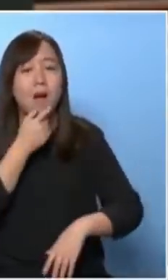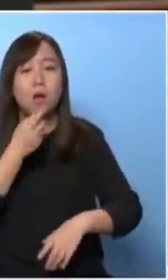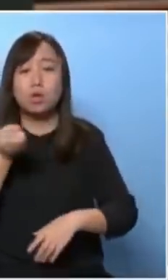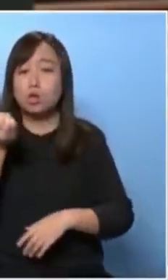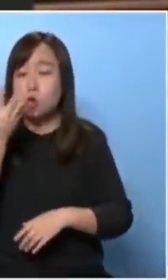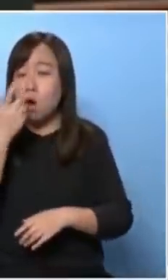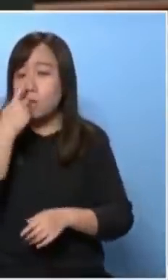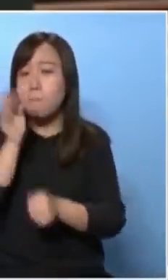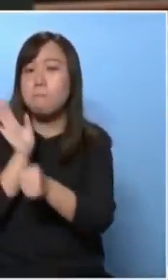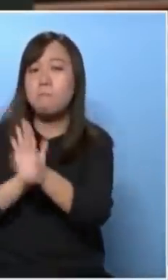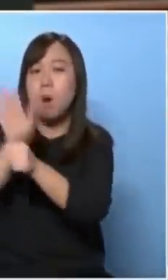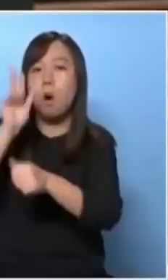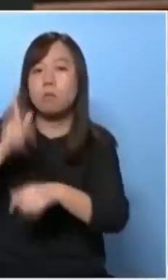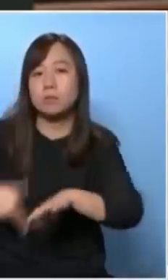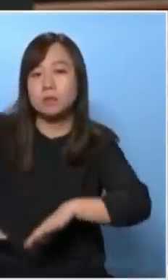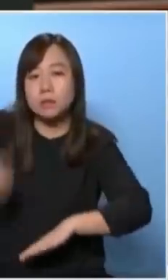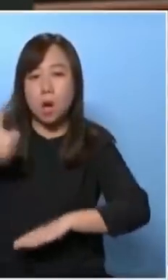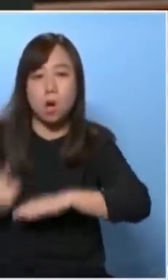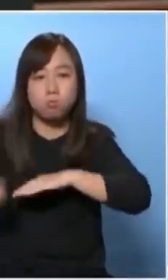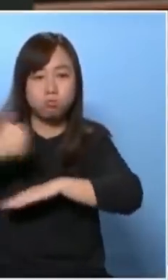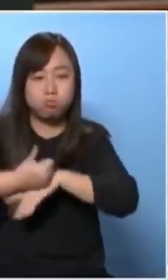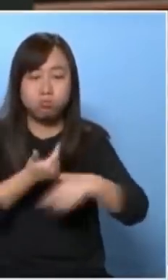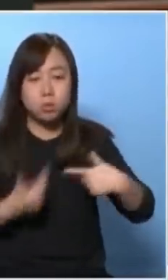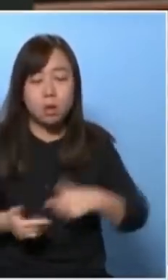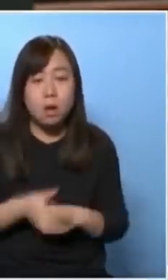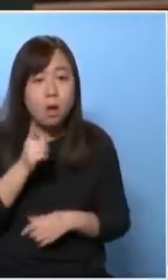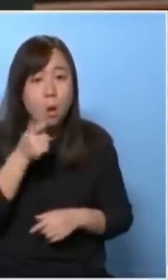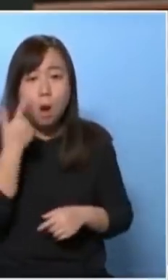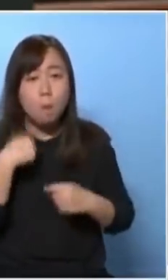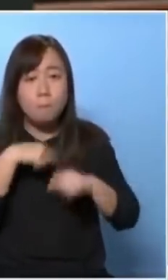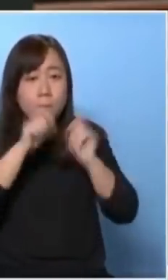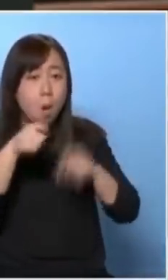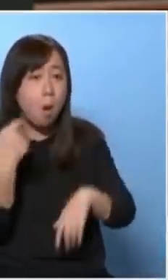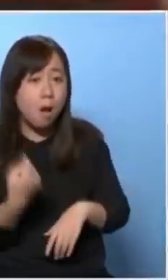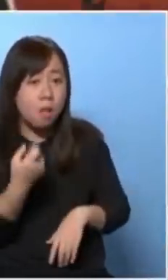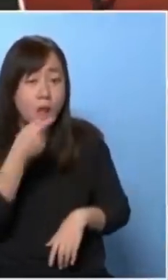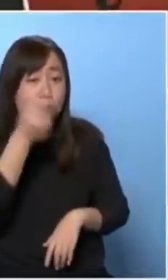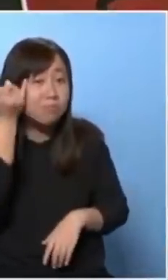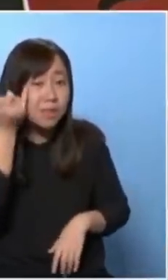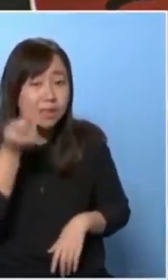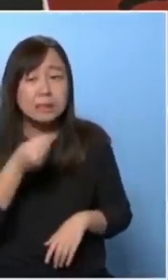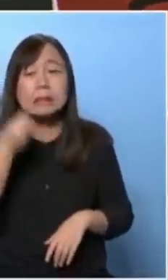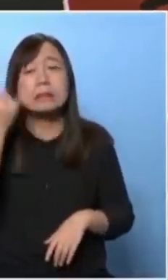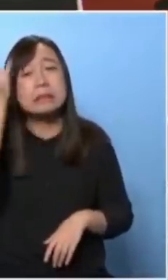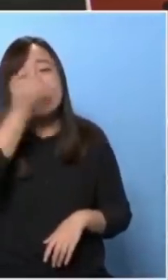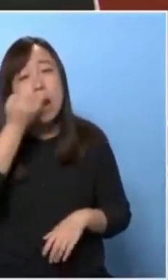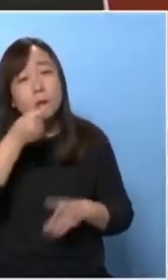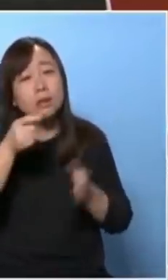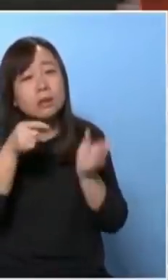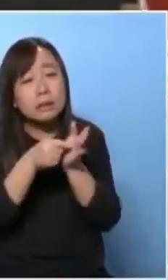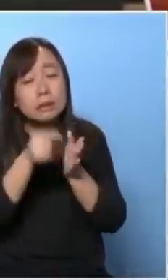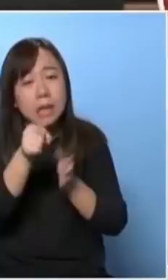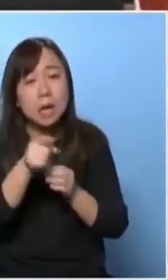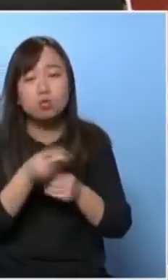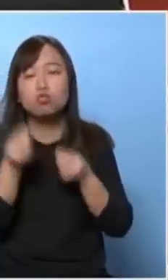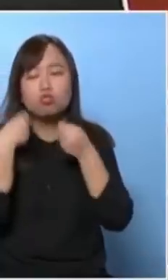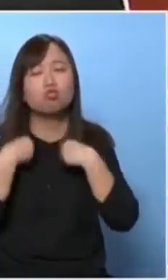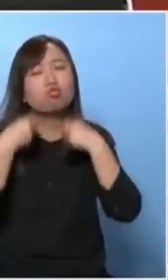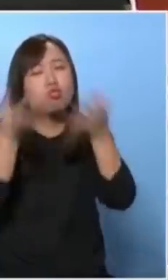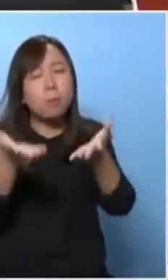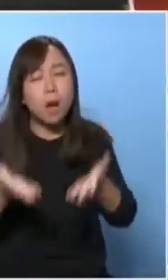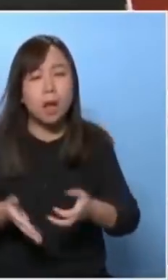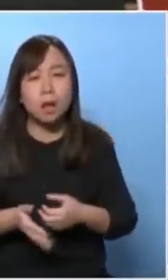文神助攻。我剛才其實個問題好簡單，你唔知咩？我教你啊，個醜字咁寫嘅，林鄭，送俾你